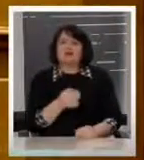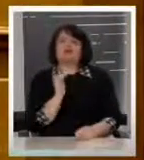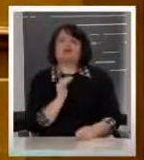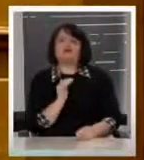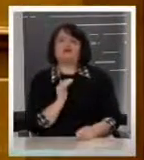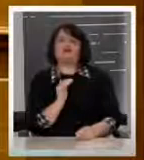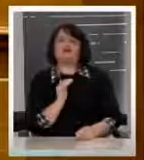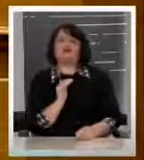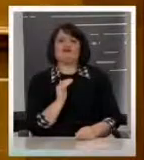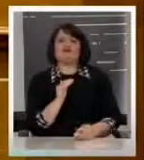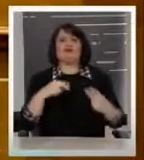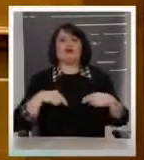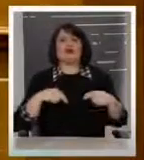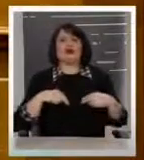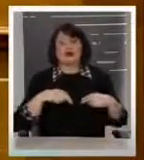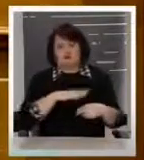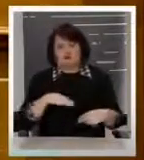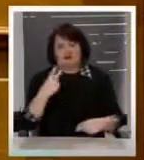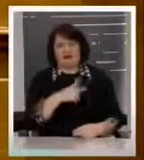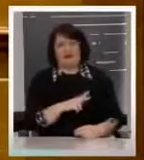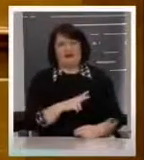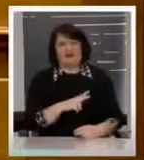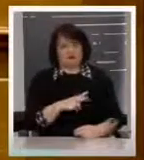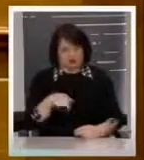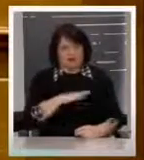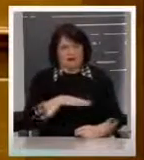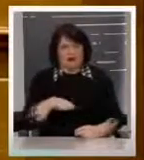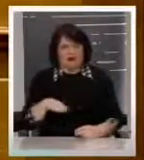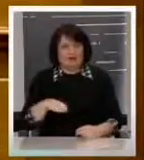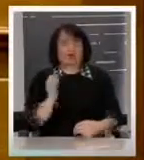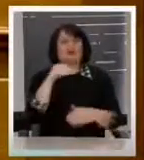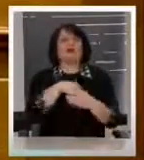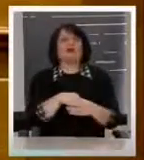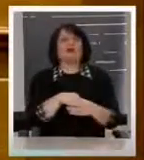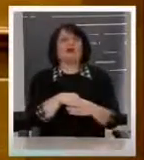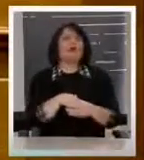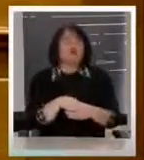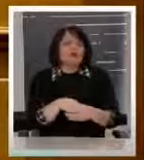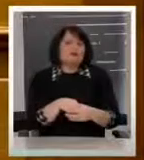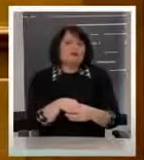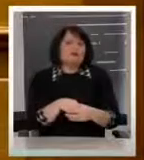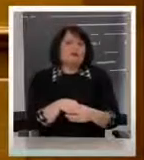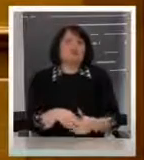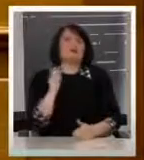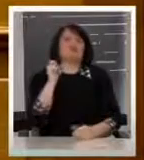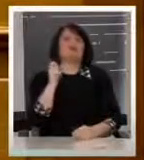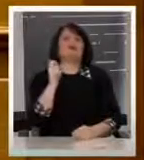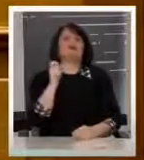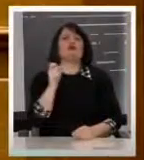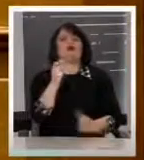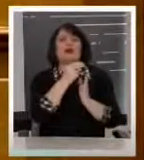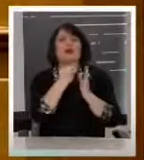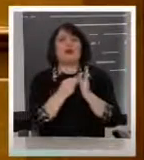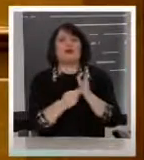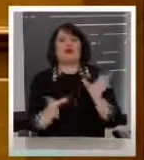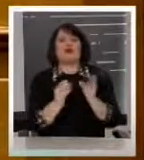τα παιδιά των υπουργών που τότε χειρίστηκαν τα εξοπλιστικά να συμμετέχουν στο άνοιγμα της πολιτικής ατζέντα της Νέας